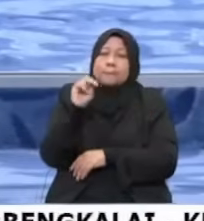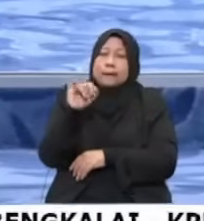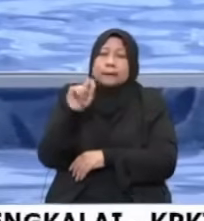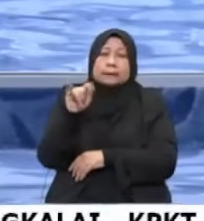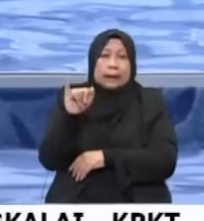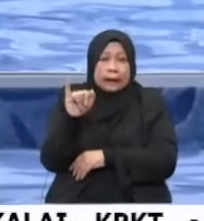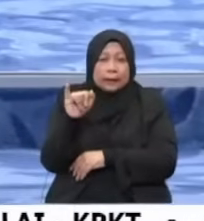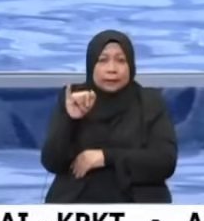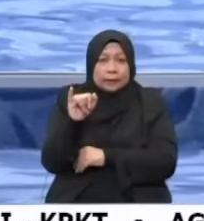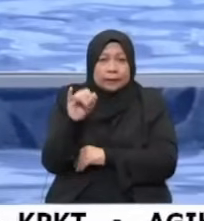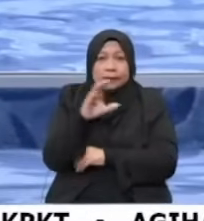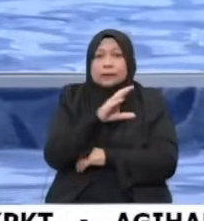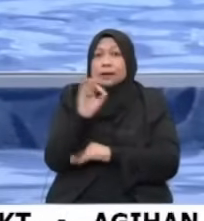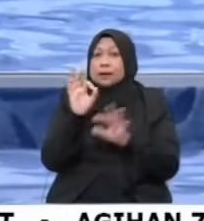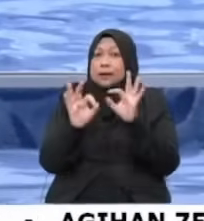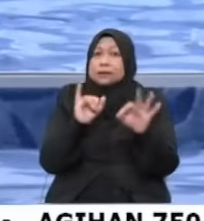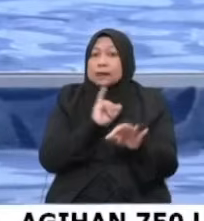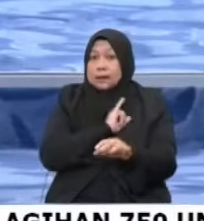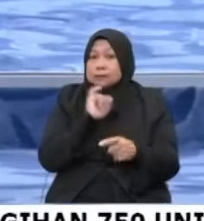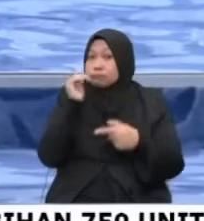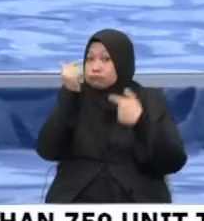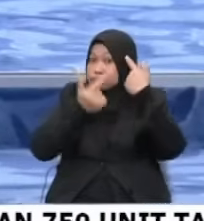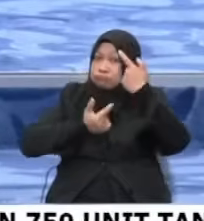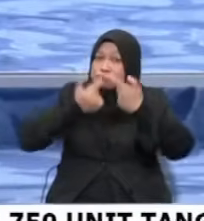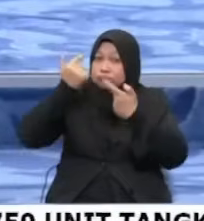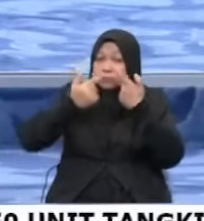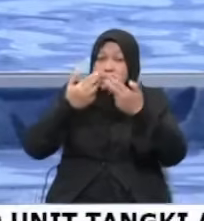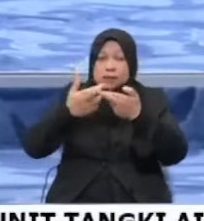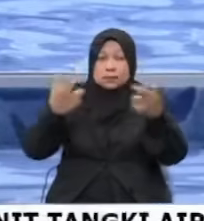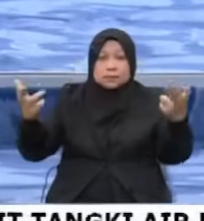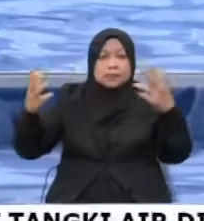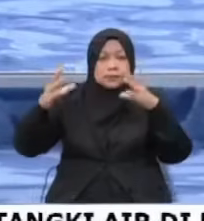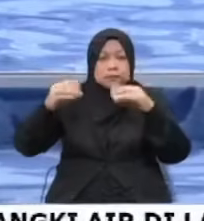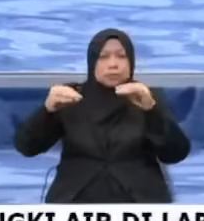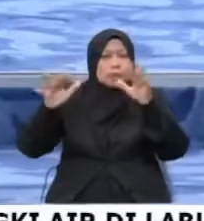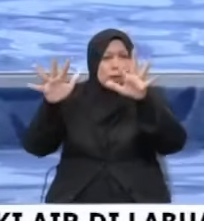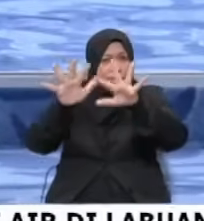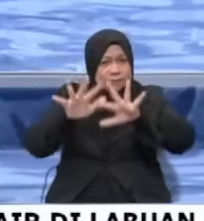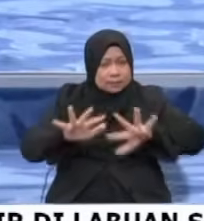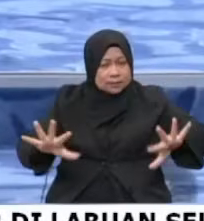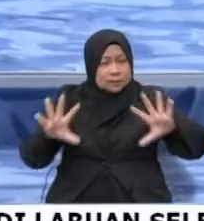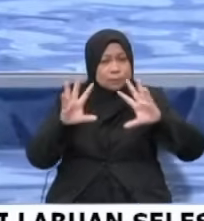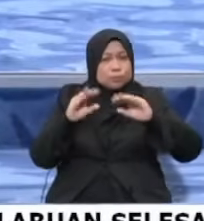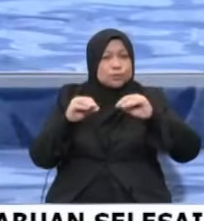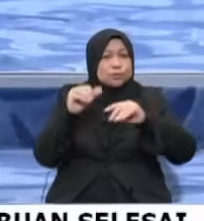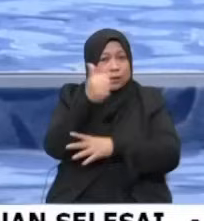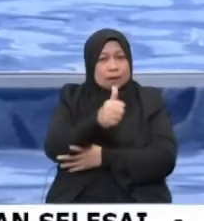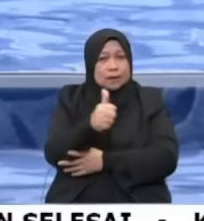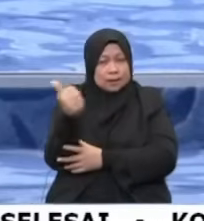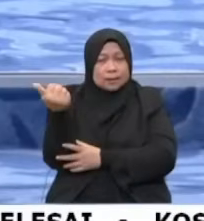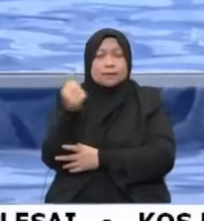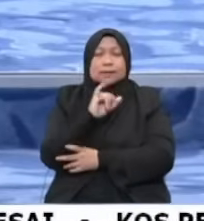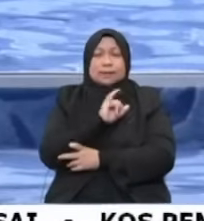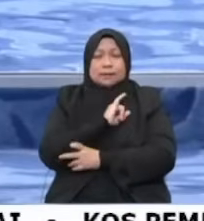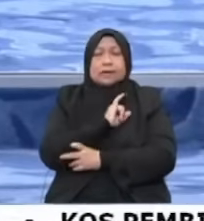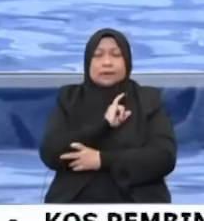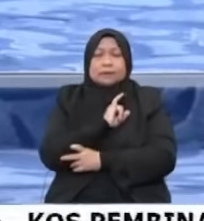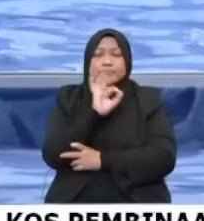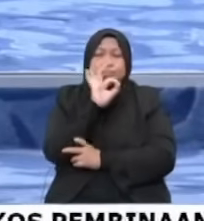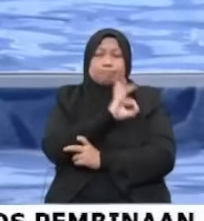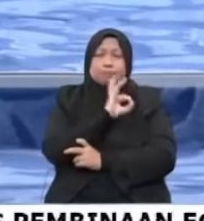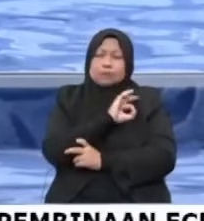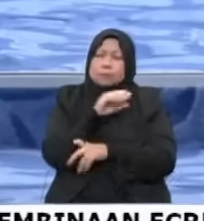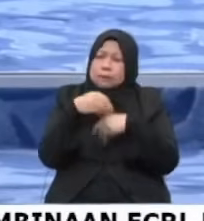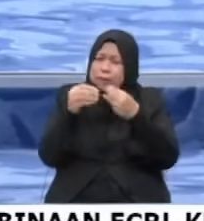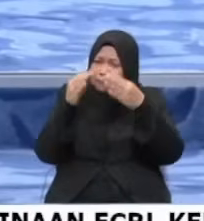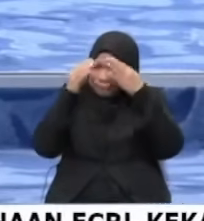dan ada kalau saya ada kunjungan Rasmi sama ada mesyuarat ASEAN atau mesyuarat-mesyuarat lain saya manfaatkan untuk